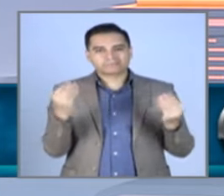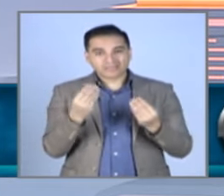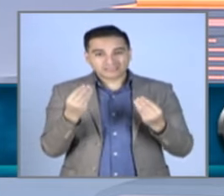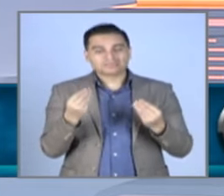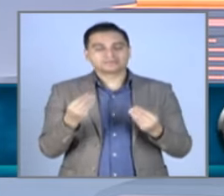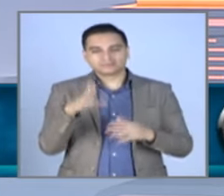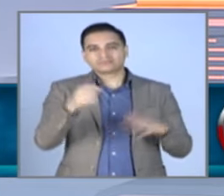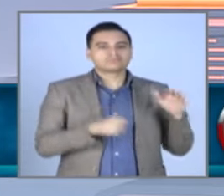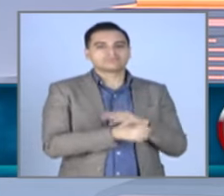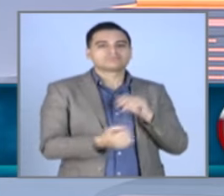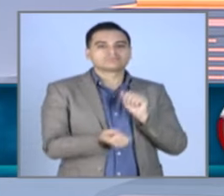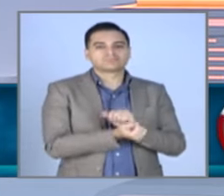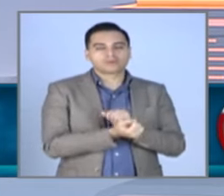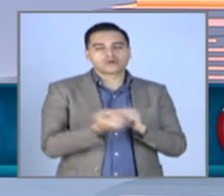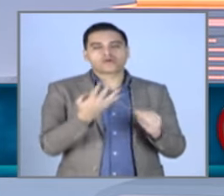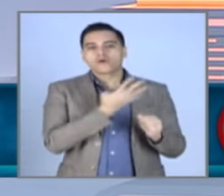استمر الاحتجاز